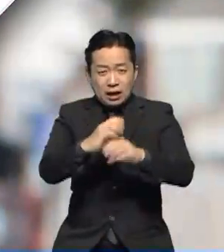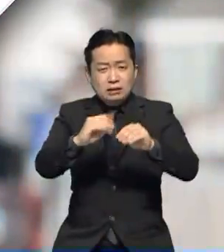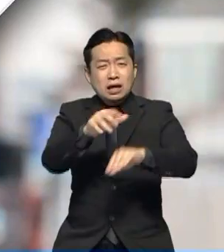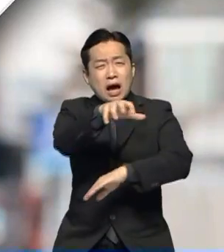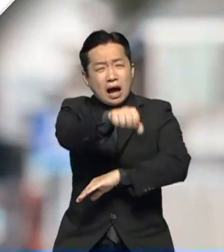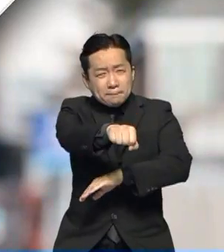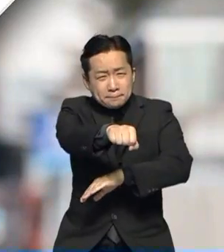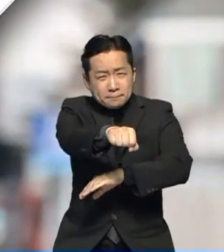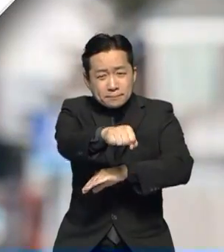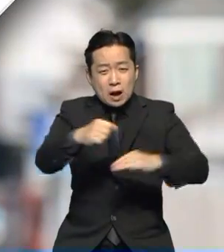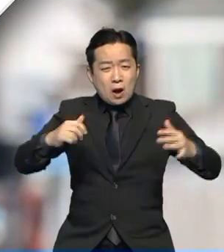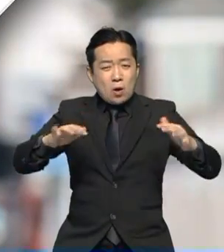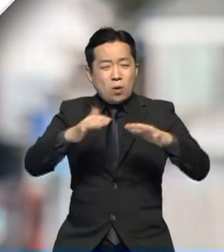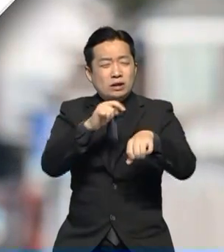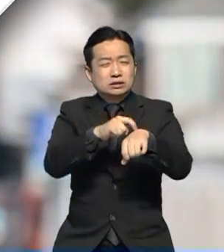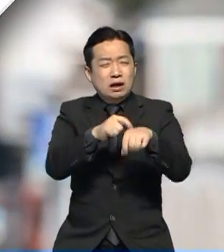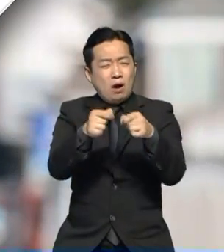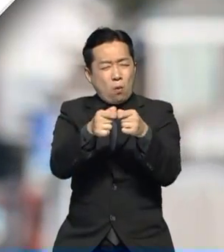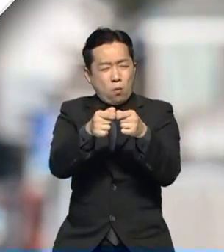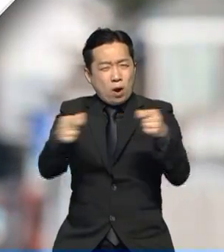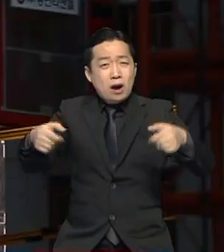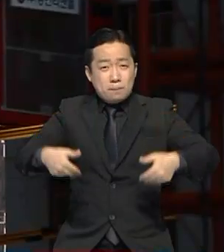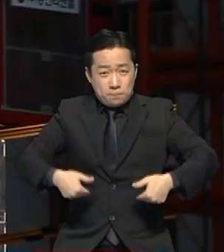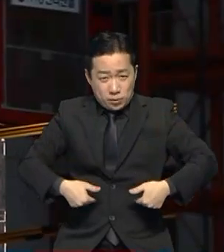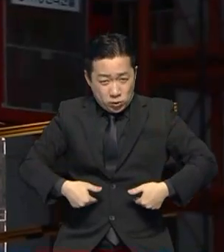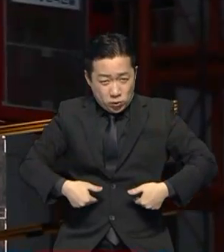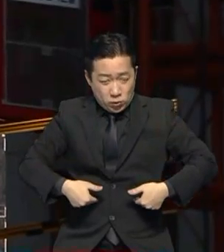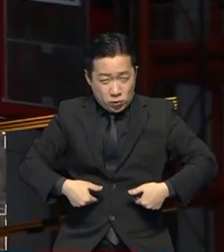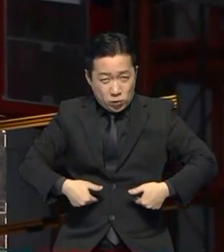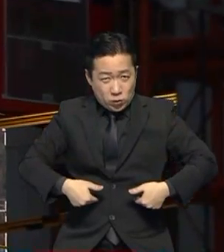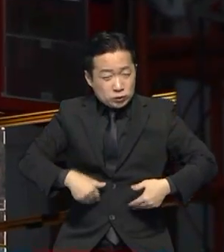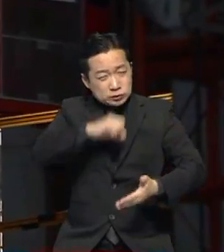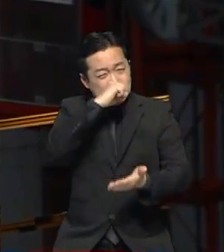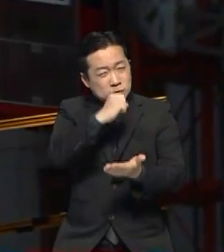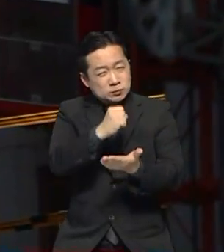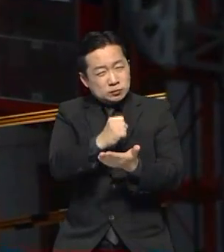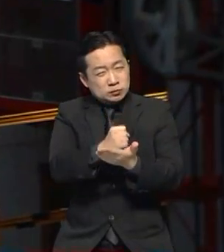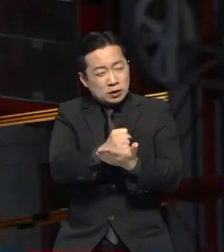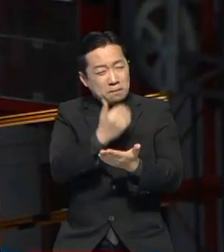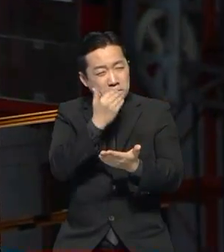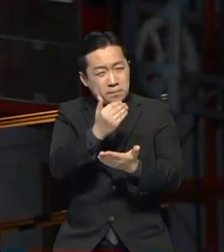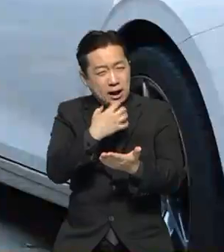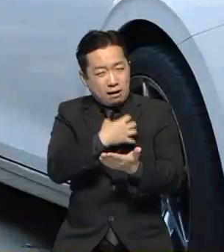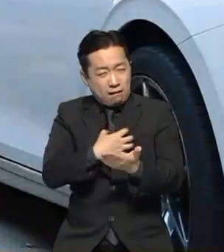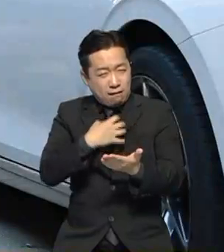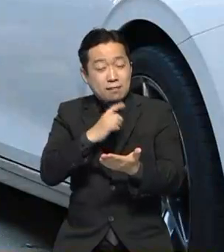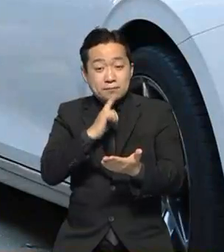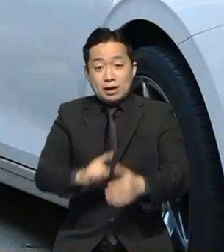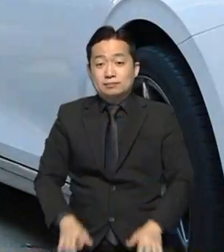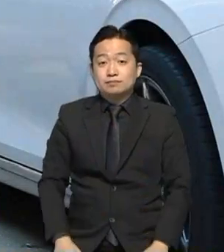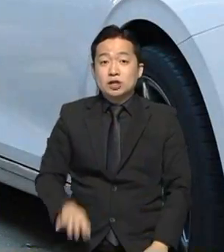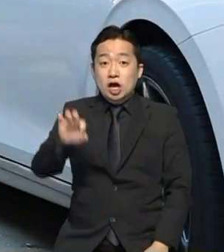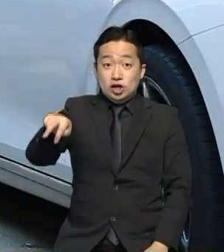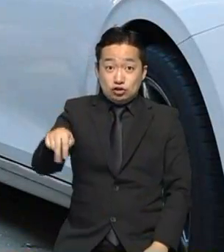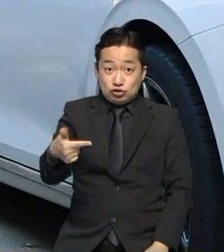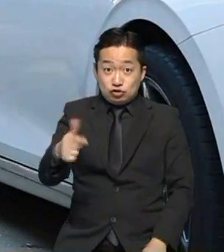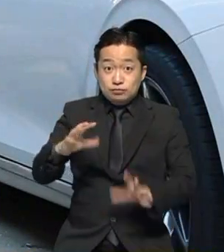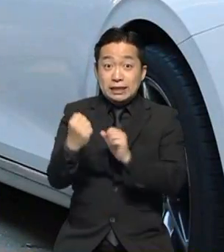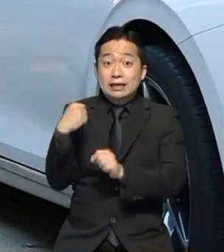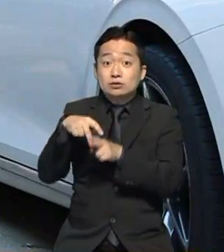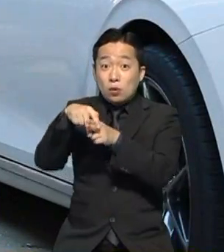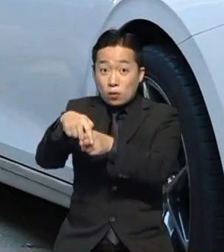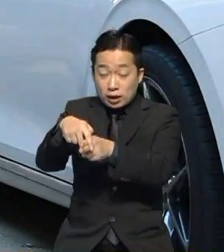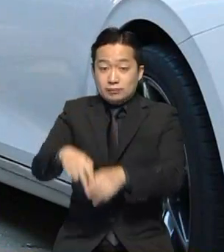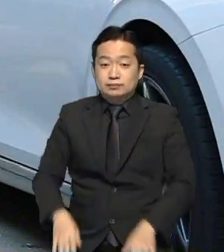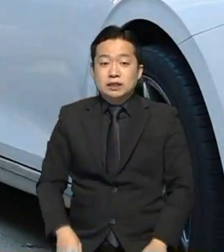놓고는 공사에만 상당 기간이 소요될 거라며 적합성에 우려를 표했습니다. 윤석열 국민의힘 후보의